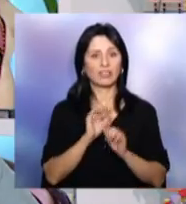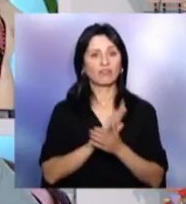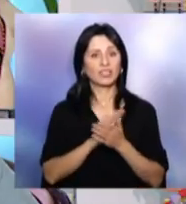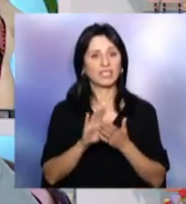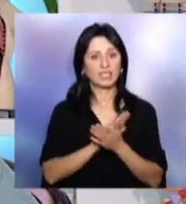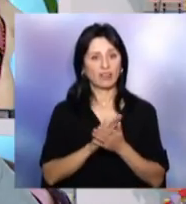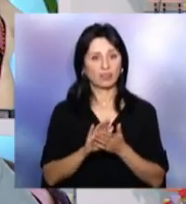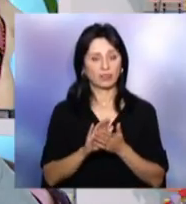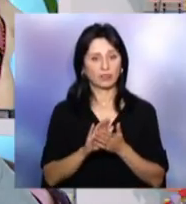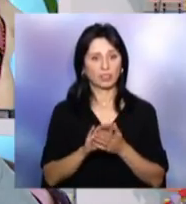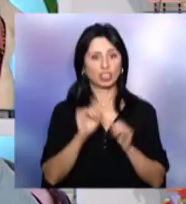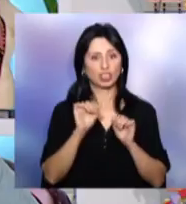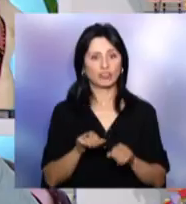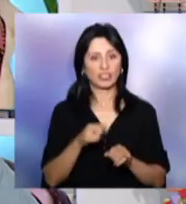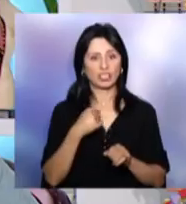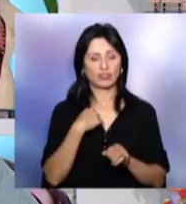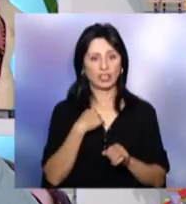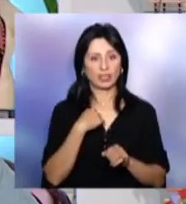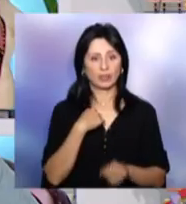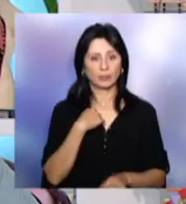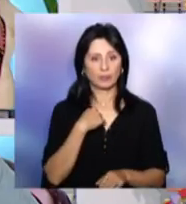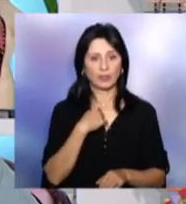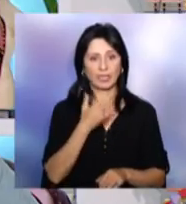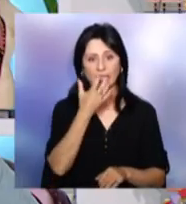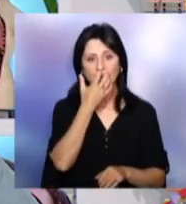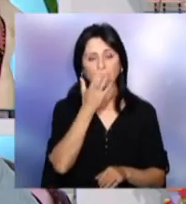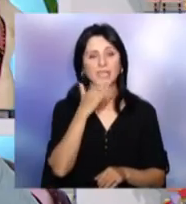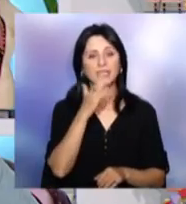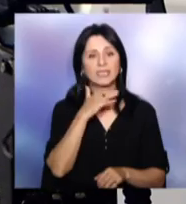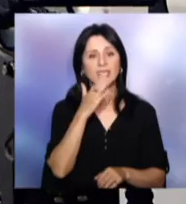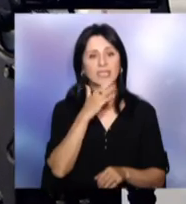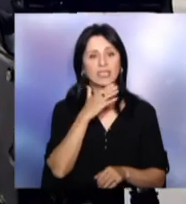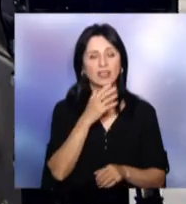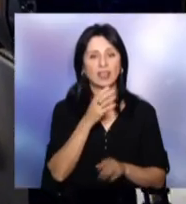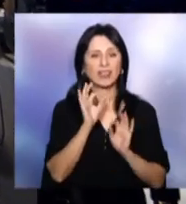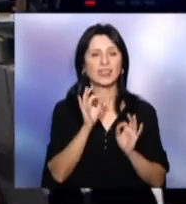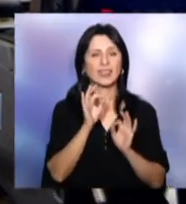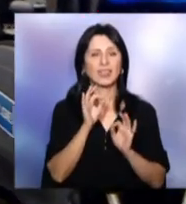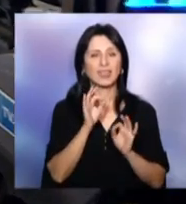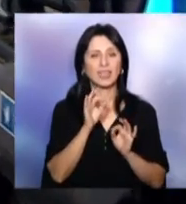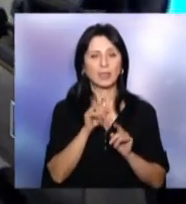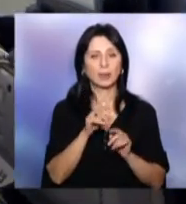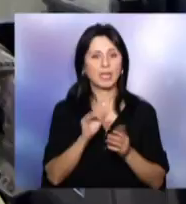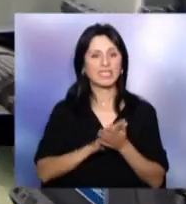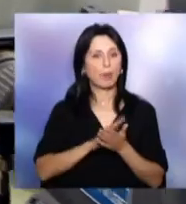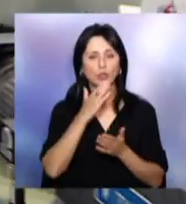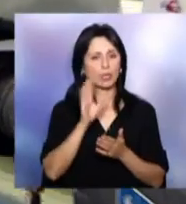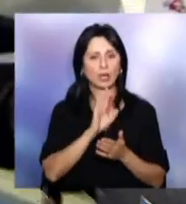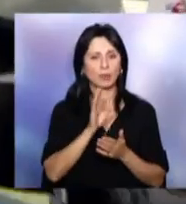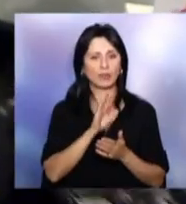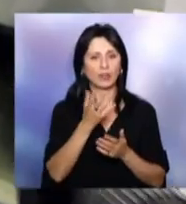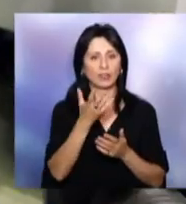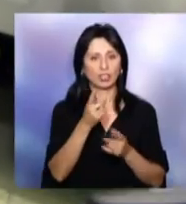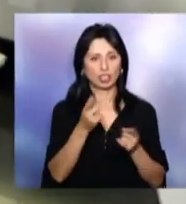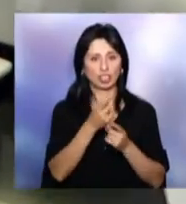ჰიგიენას. შეგვიძლია ჩვენ თბილი წყლით, ნელთბილი წყლით, ოღონდ არასაპნიანი წყლით